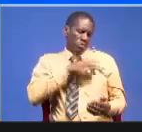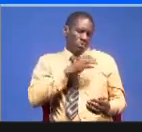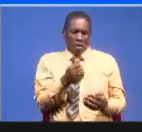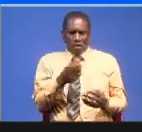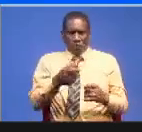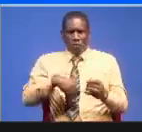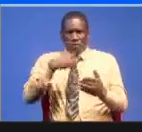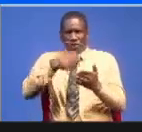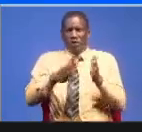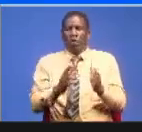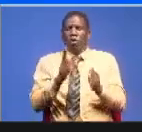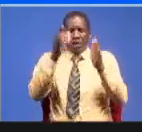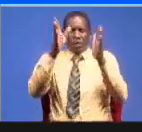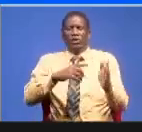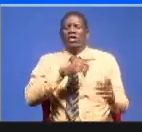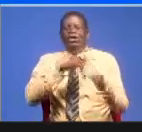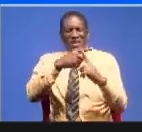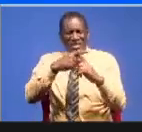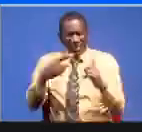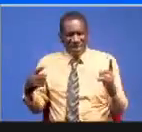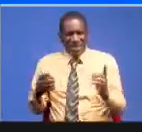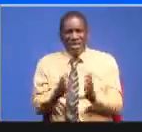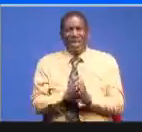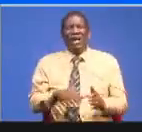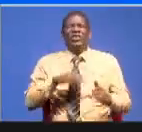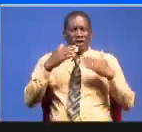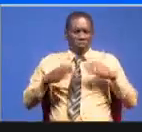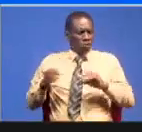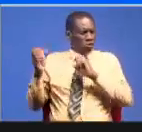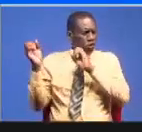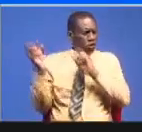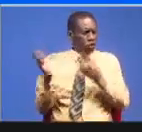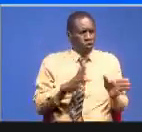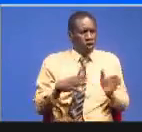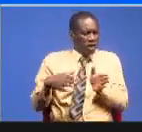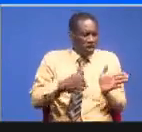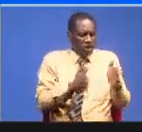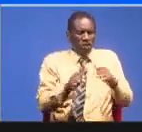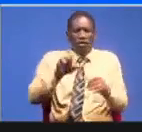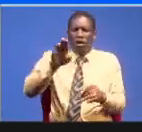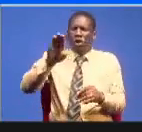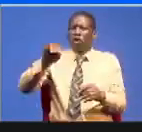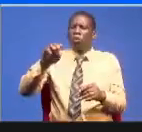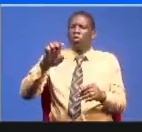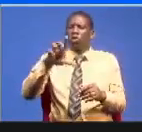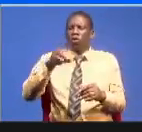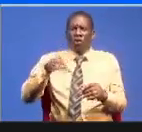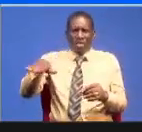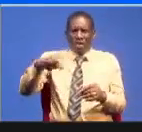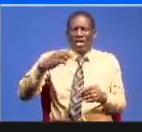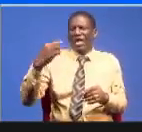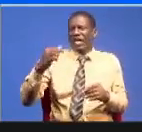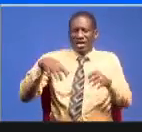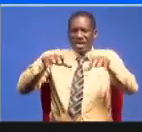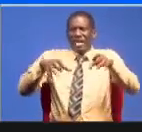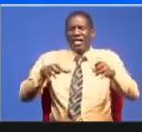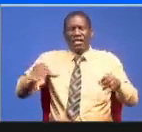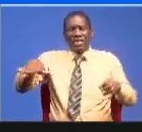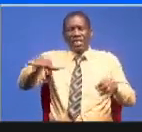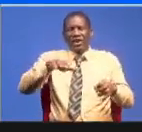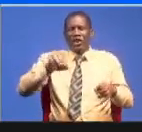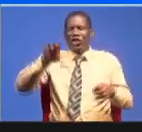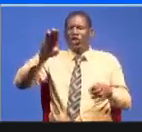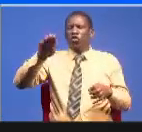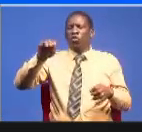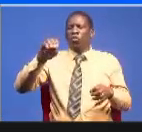mtu mmoja ameuawa kinyama na mwili wake kutupwa katika mto Molo. Hii ni katika eneo la Green Garden kwenye eneo bunge la Molo,